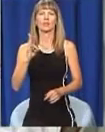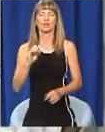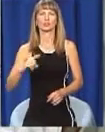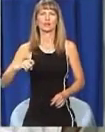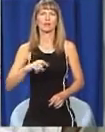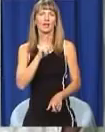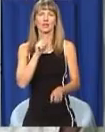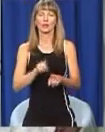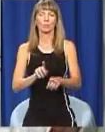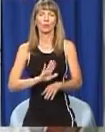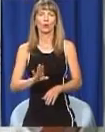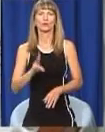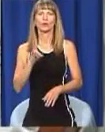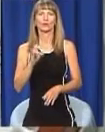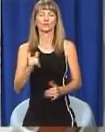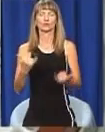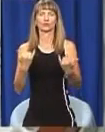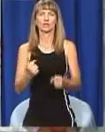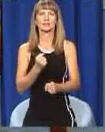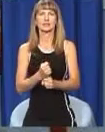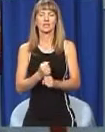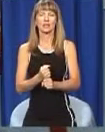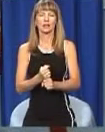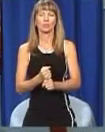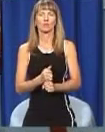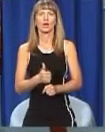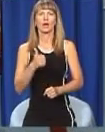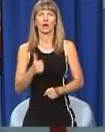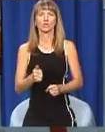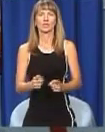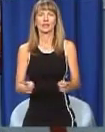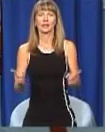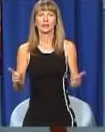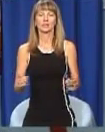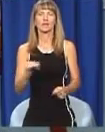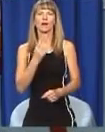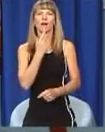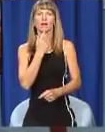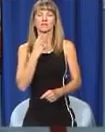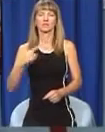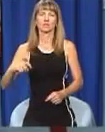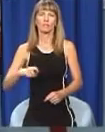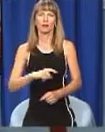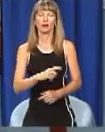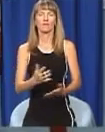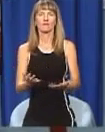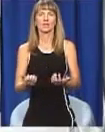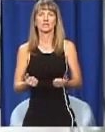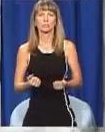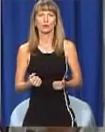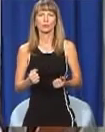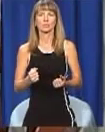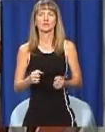не похоже. Но сейчас сделаем классного, длинного и красного червяка. Возьмем